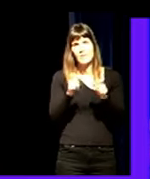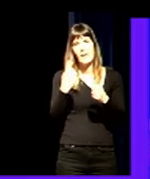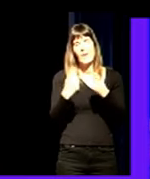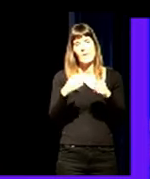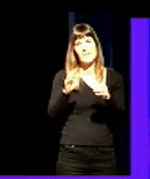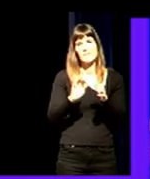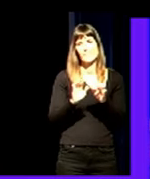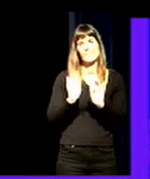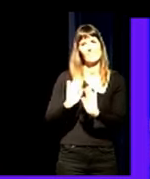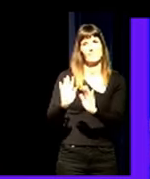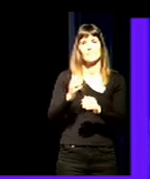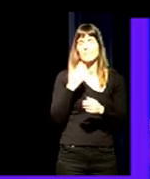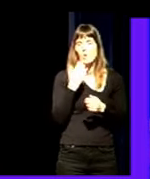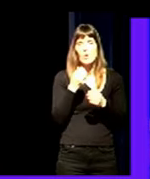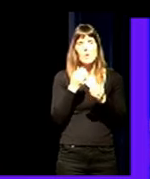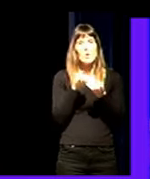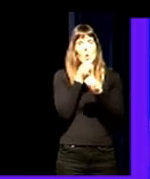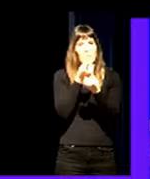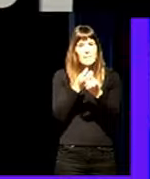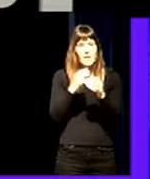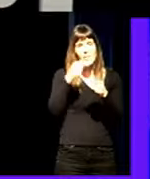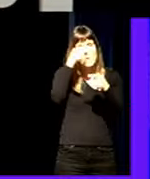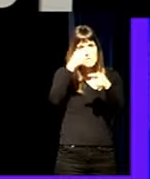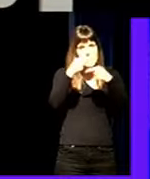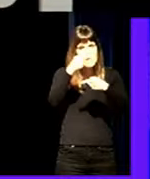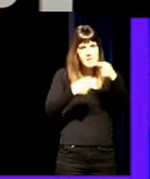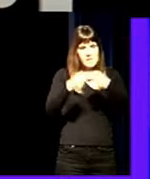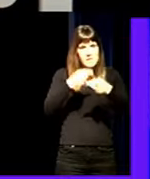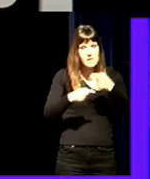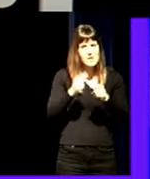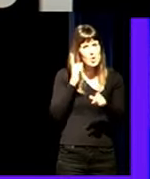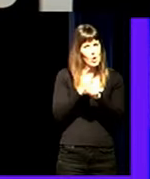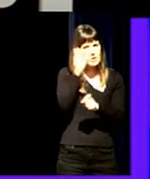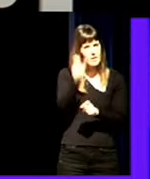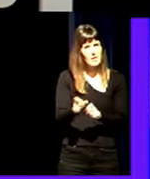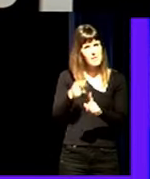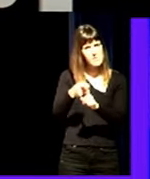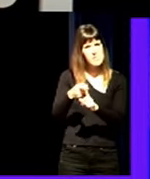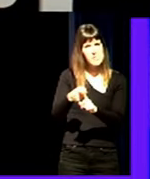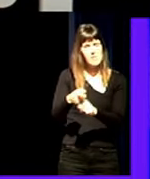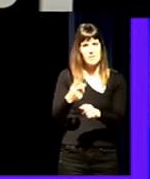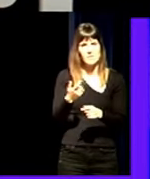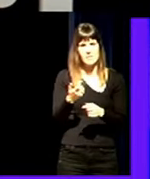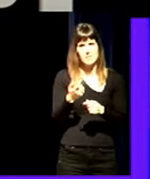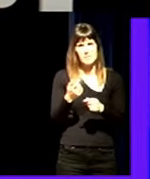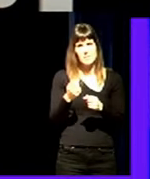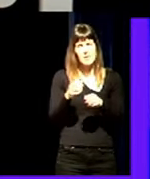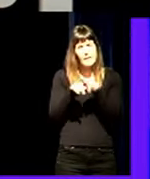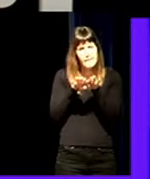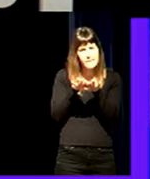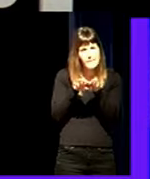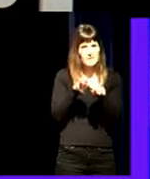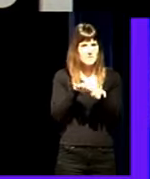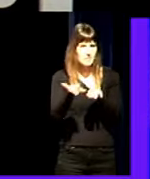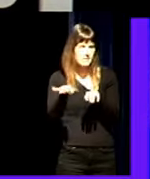dakin zer, ez dakin denari buruz, eta denok komentatu aldera, denok hasi egin dira komentatzen hori buruz,